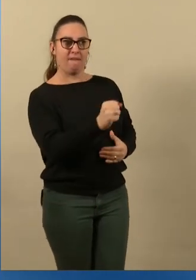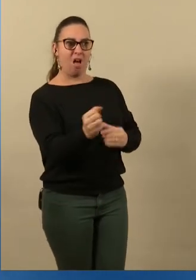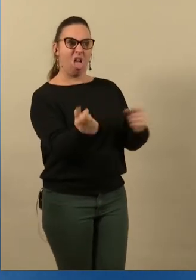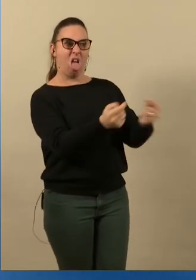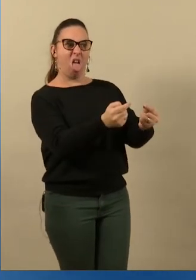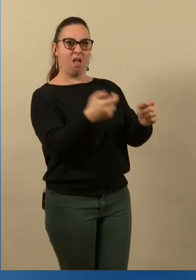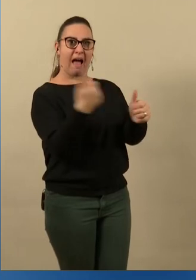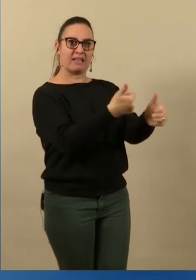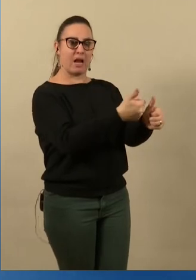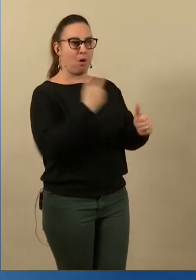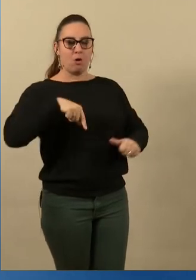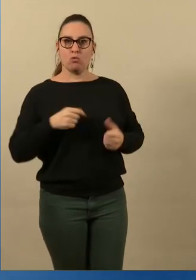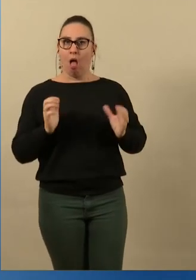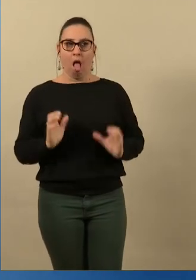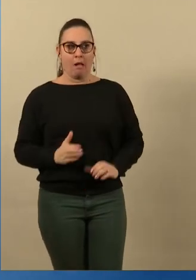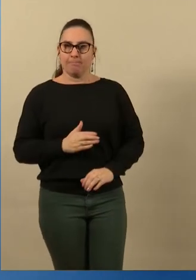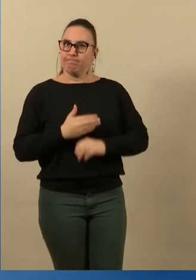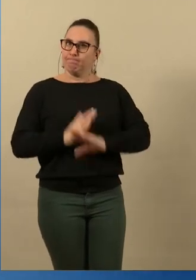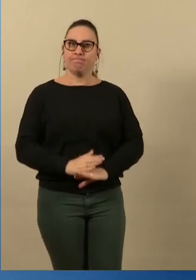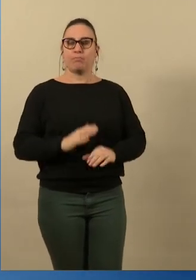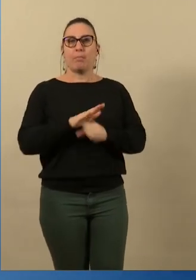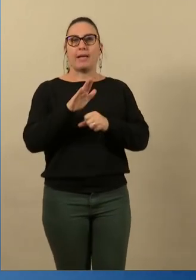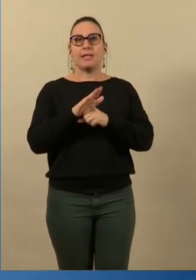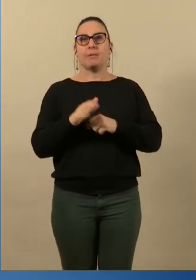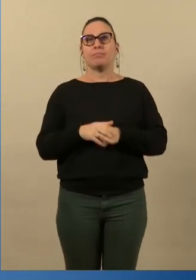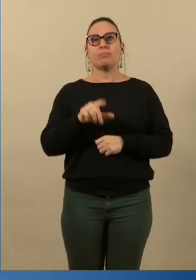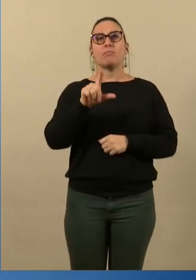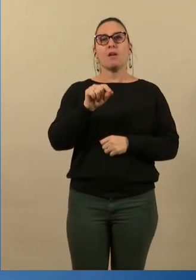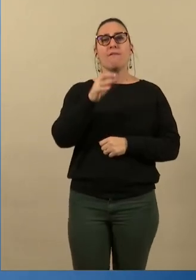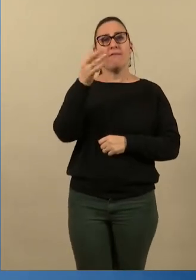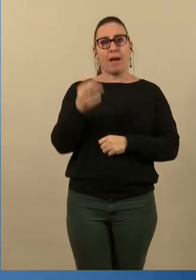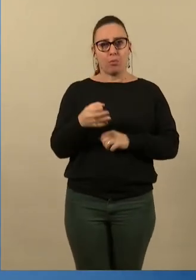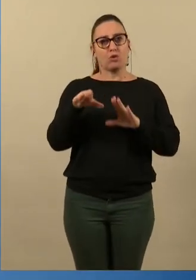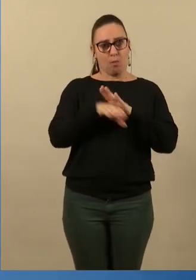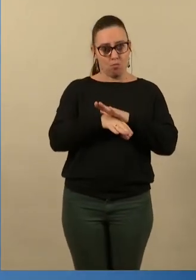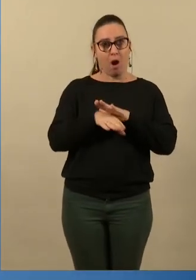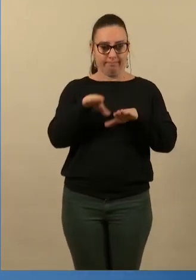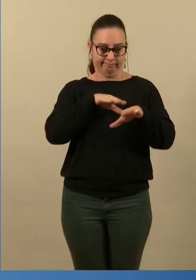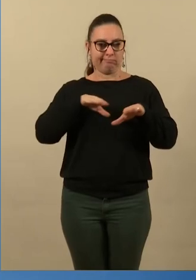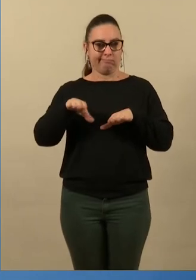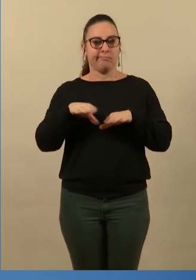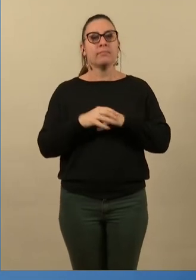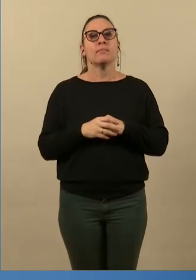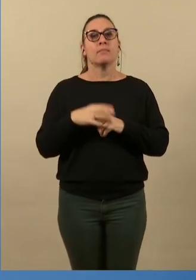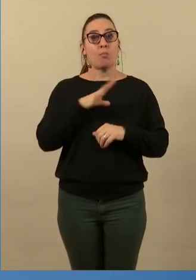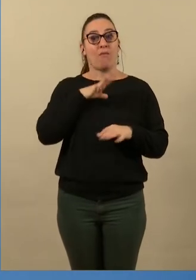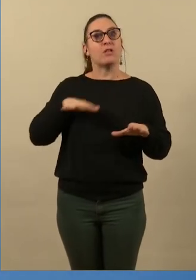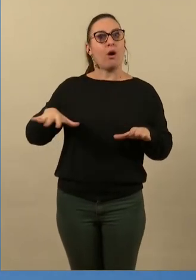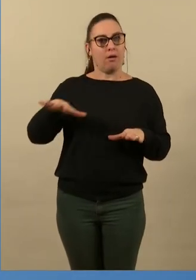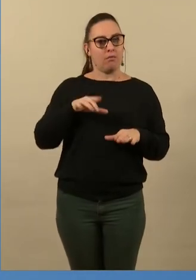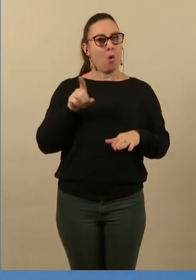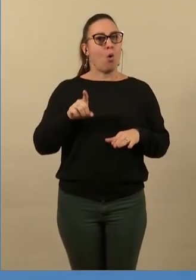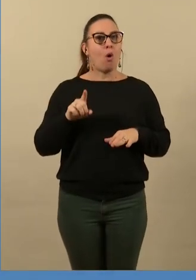élèves pas moins de 20 % des par ailleurs pardon moins de 20 % des enseignants ont